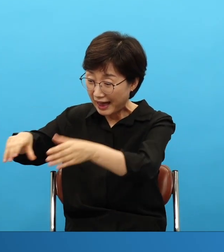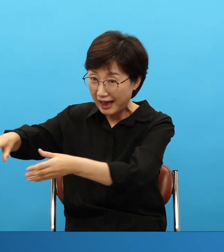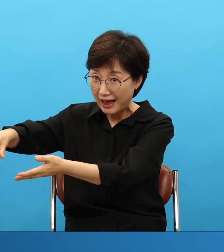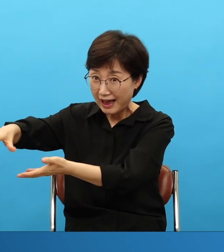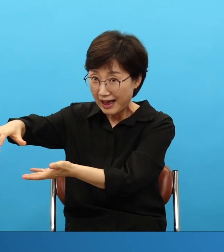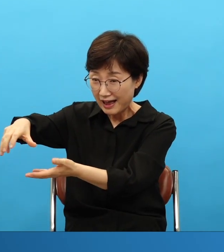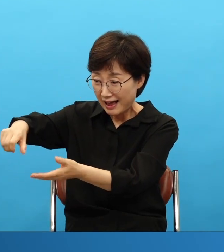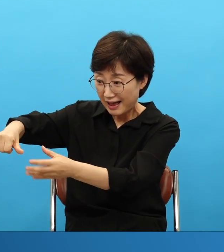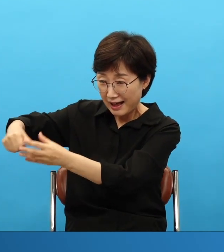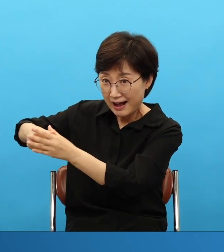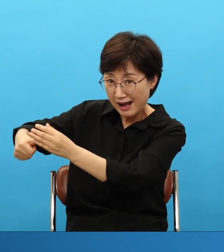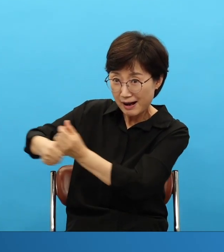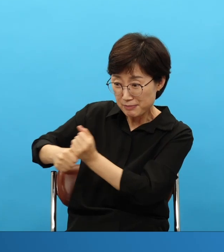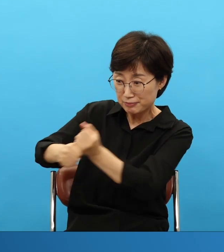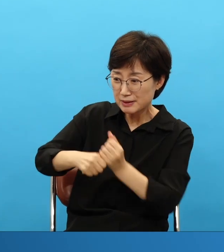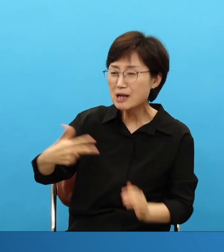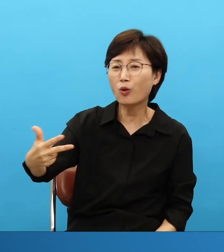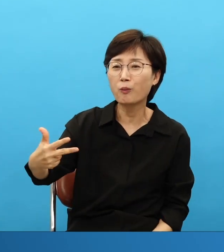갔다왔어